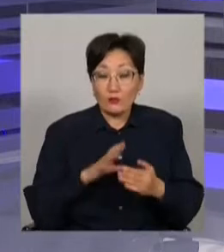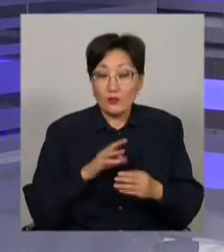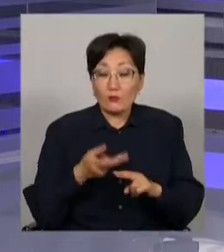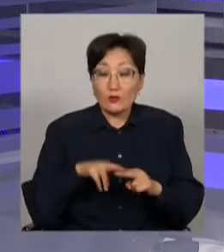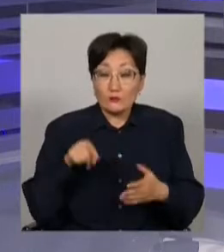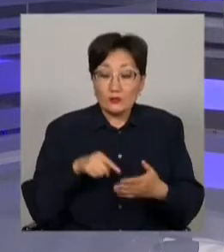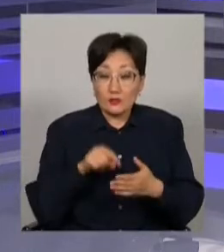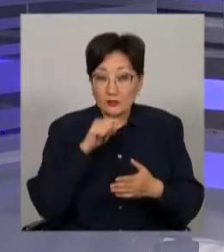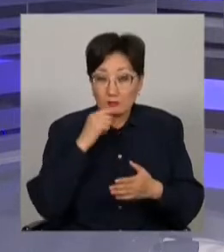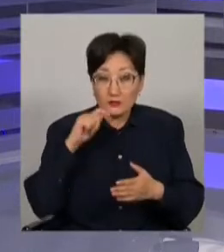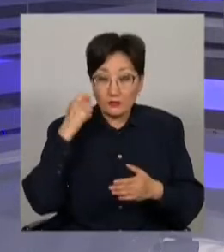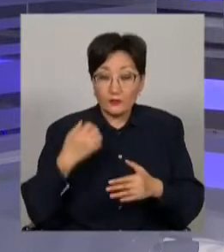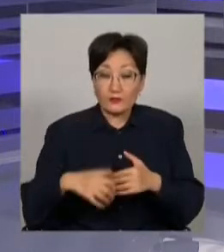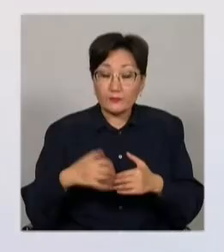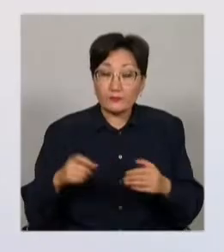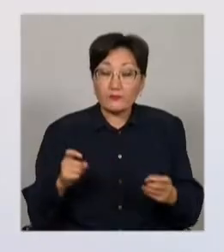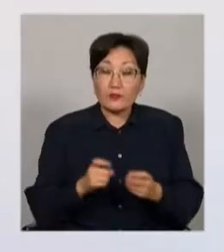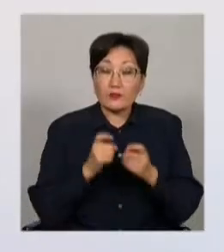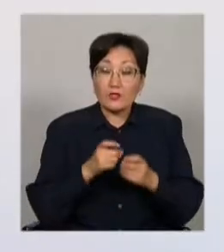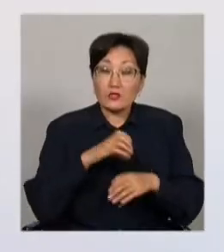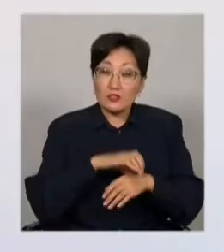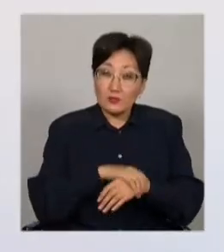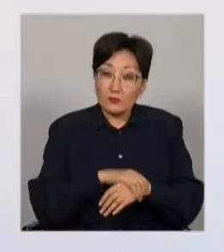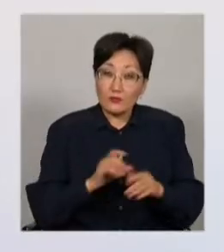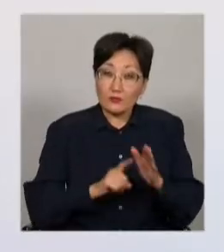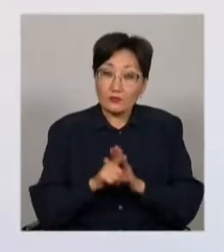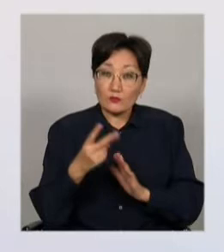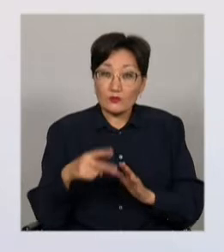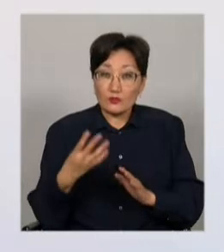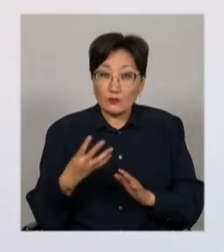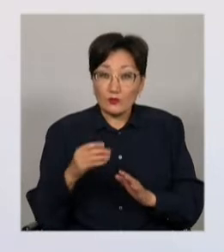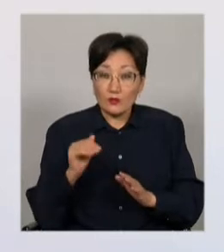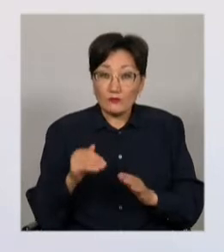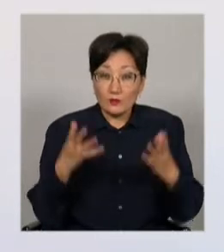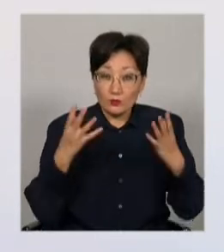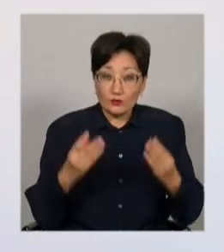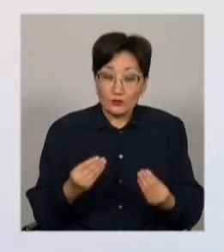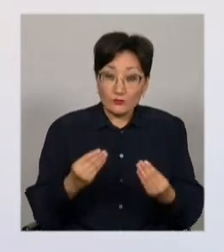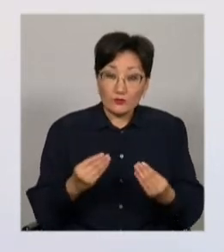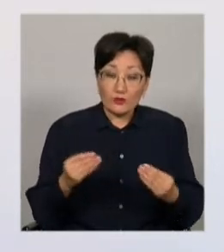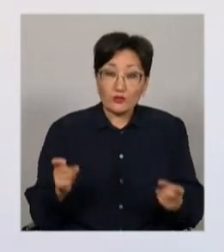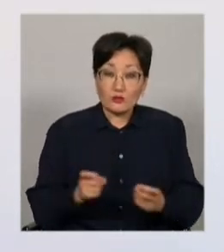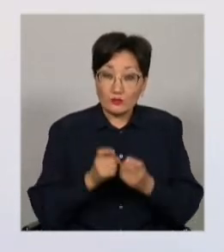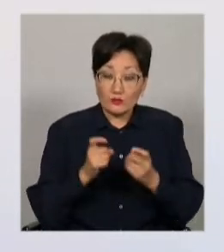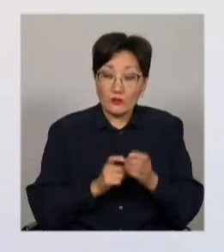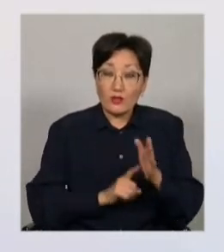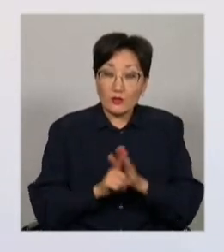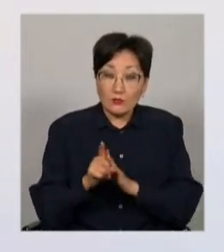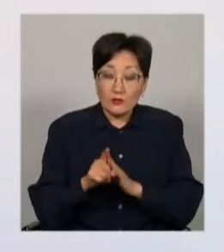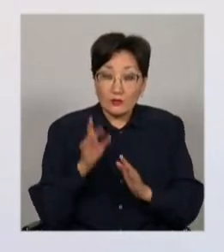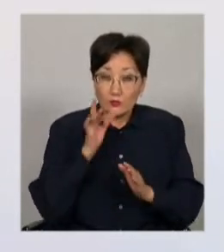көбінесе сол Ресей мен Украинаның арасында болған жағдайлар болды. Яғни алғашқы 24 ақпан күні соғыс басталған